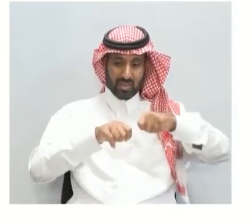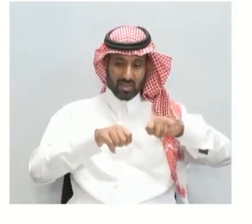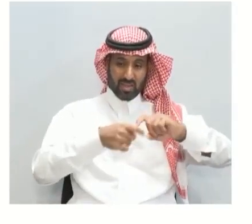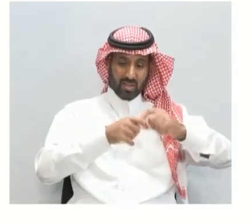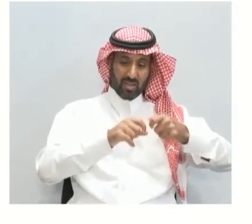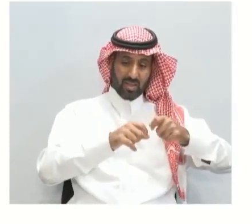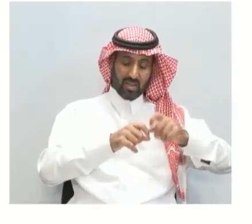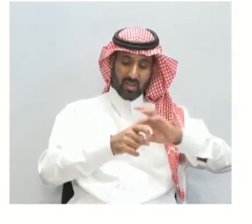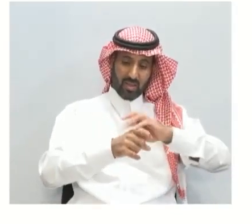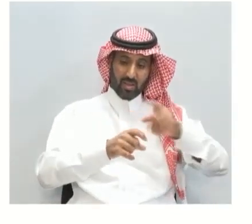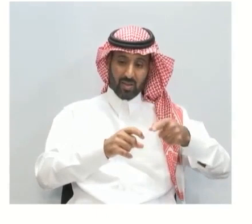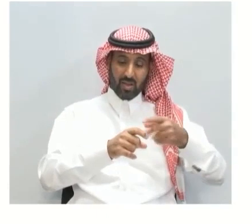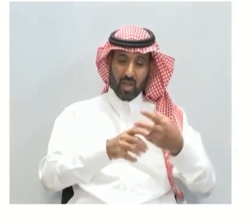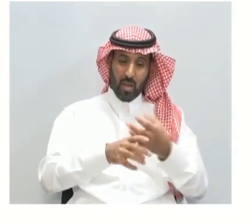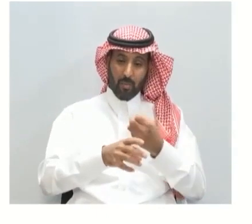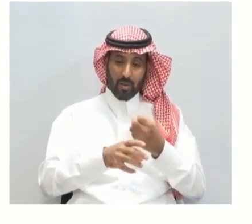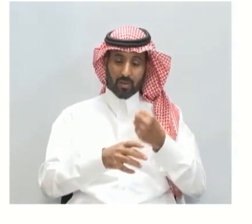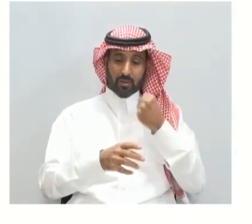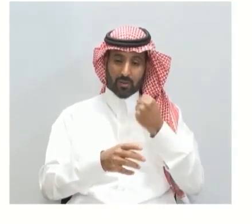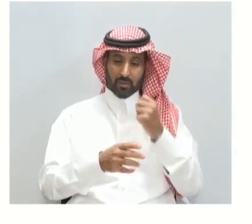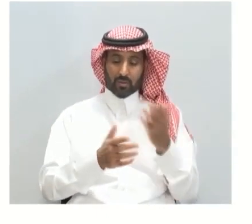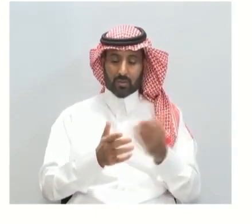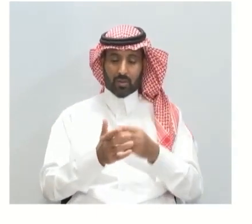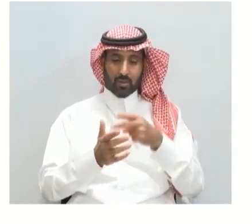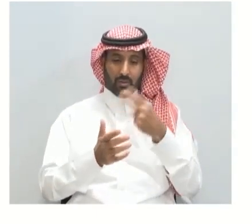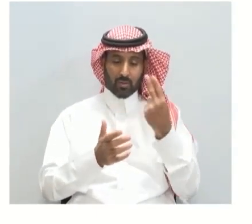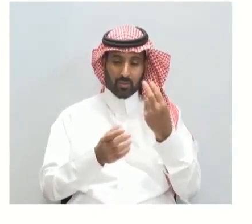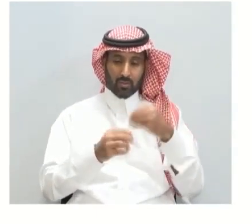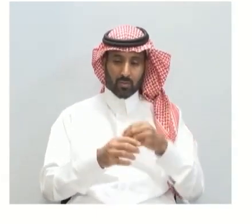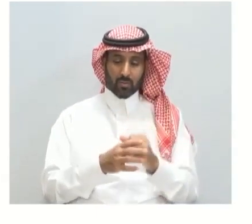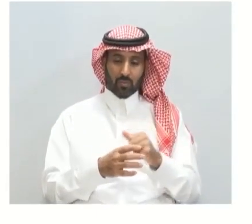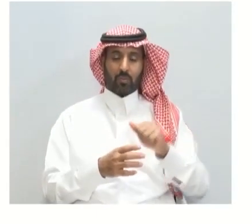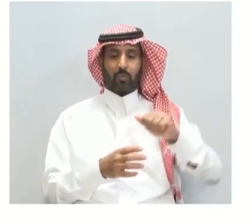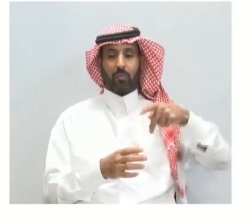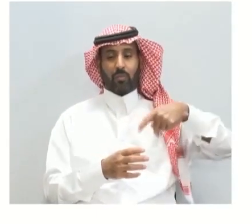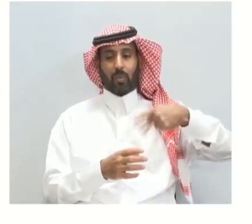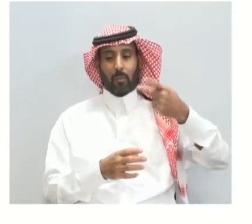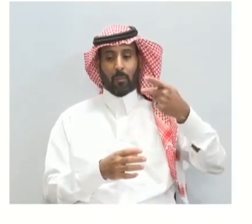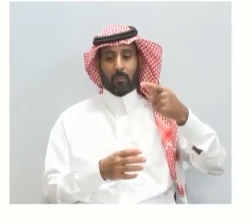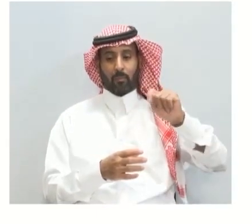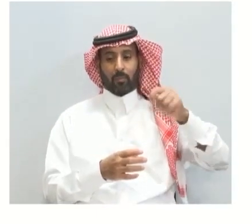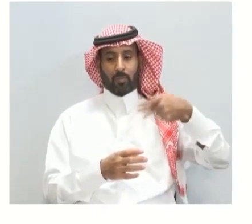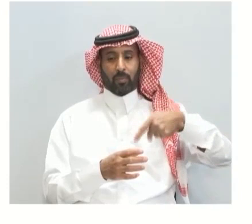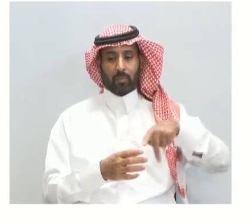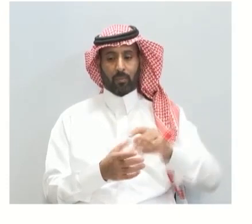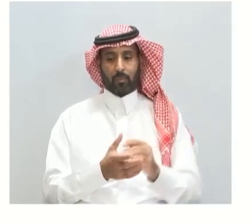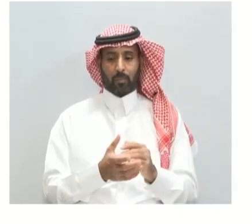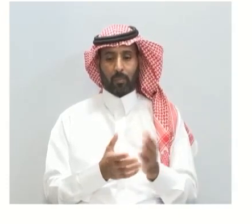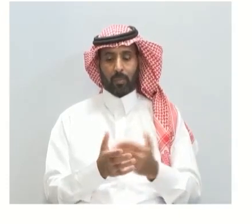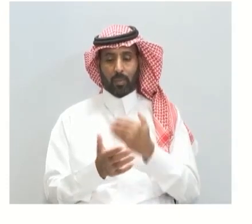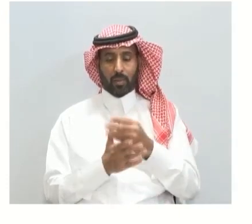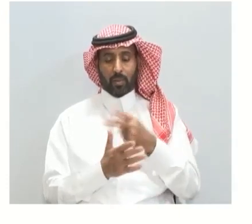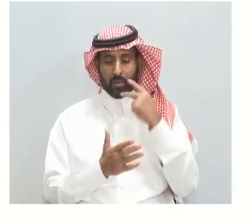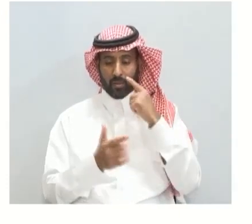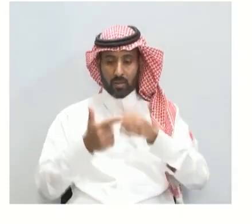الناقل الذي يحمل هذه الطاقه سوف ينتج لدينا اثنين اي تي بي المرحله